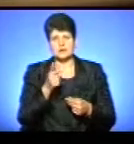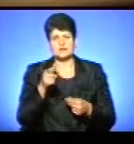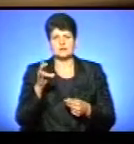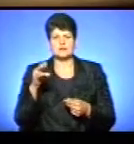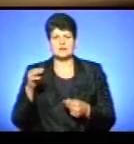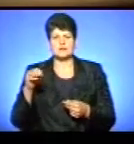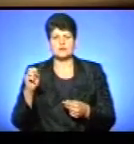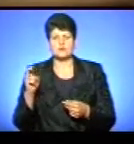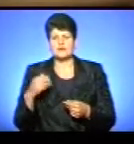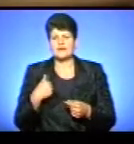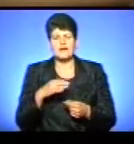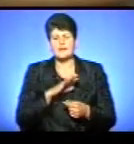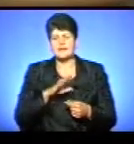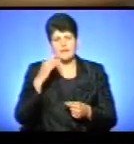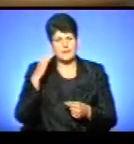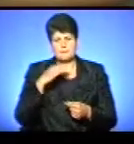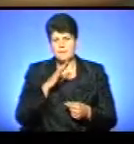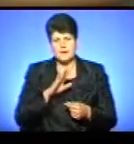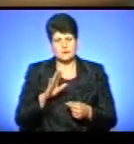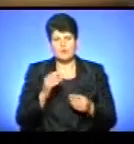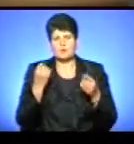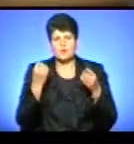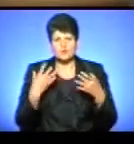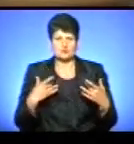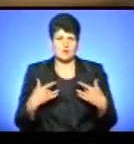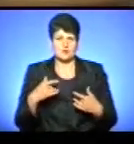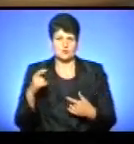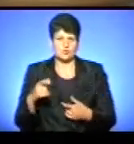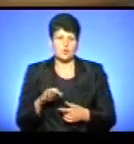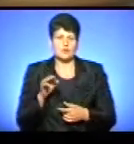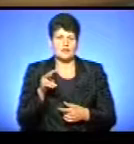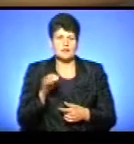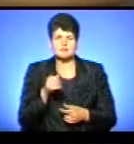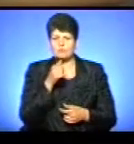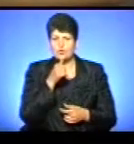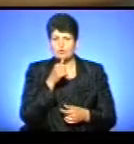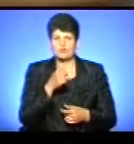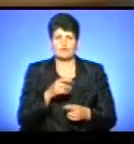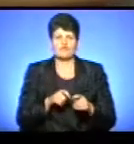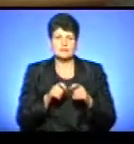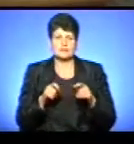зараз не батько, я просто актор. Вмилився, тому що він спробував розкрити цю проблему